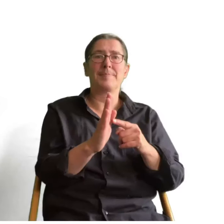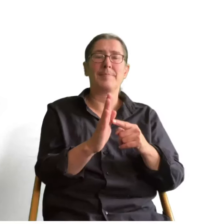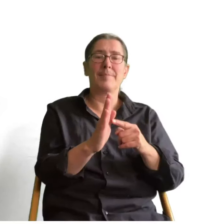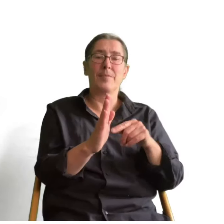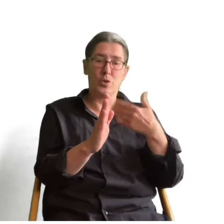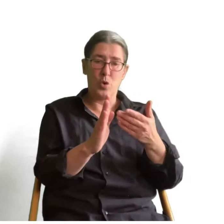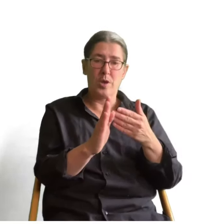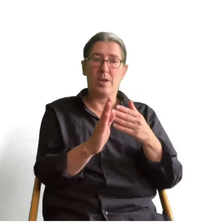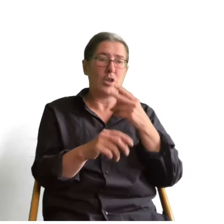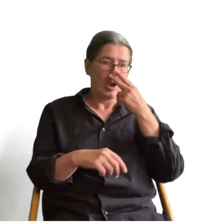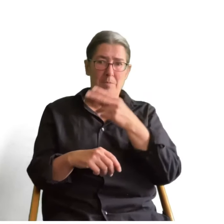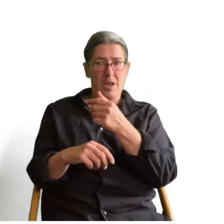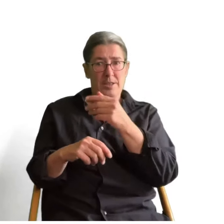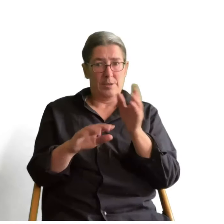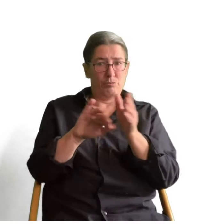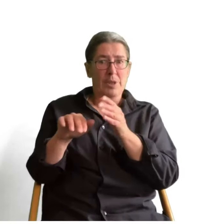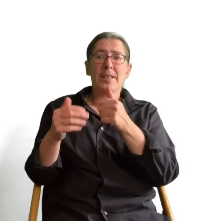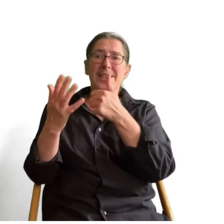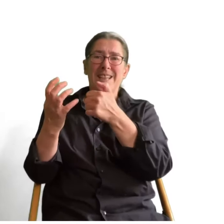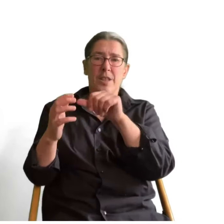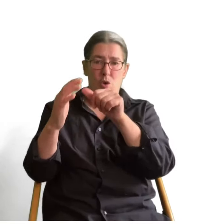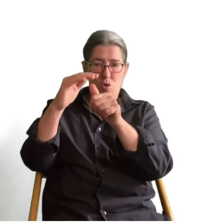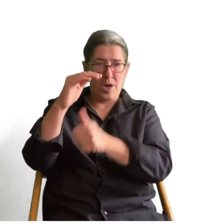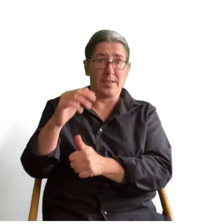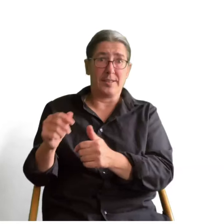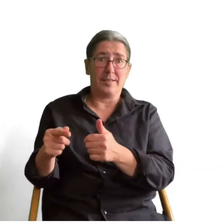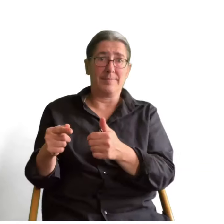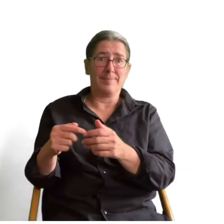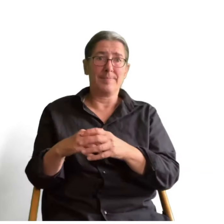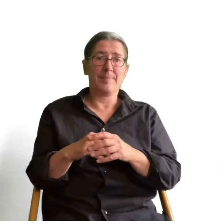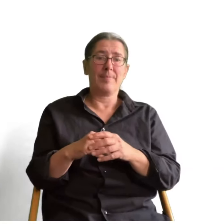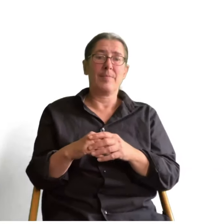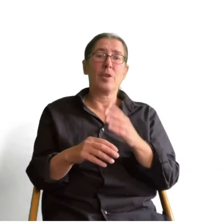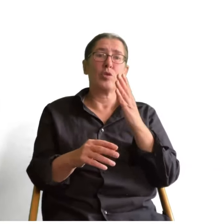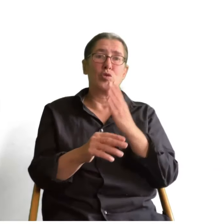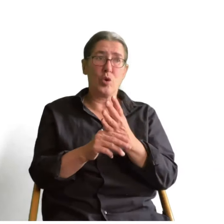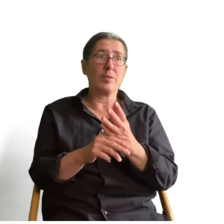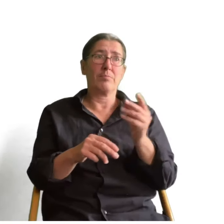So. Und jetzt gucken wir uns mal die 60 Hundertstel an. Die haben wir hier schon